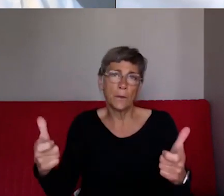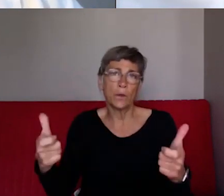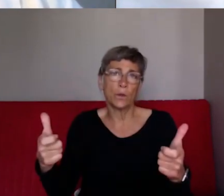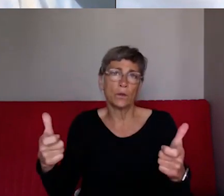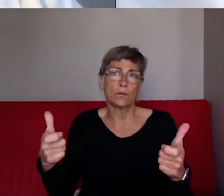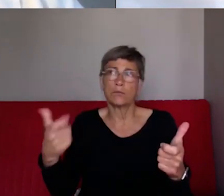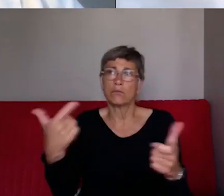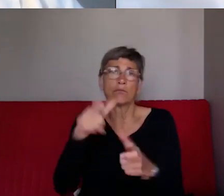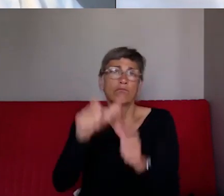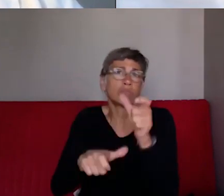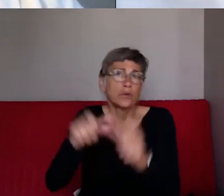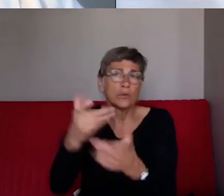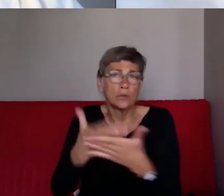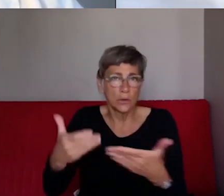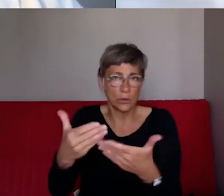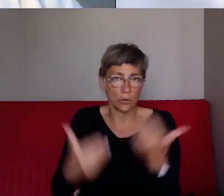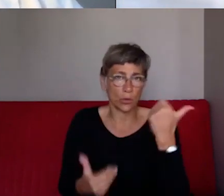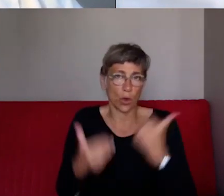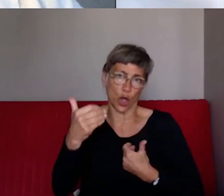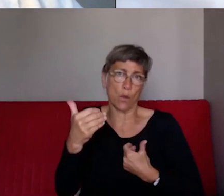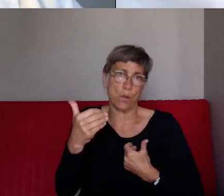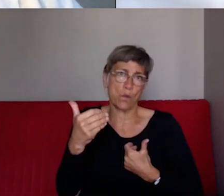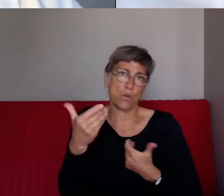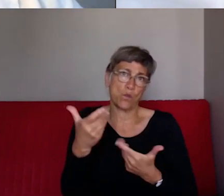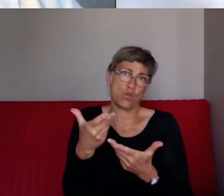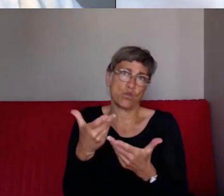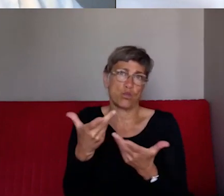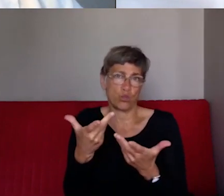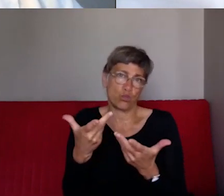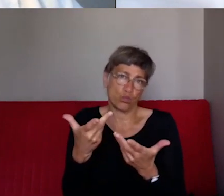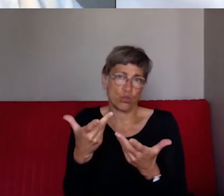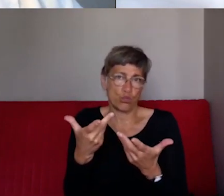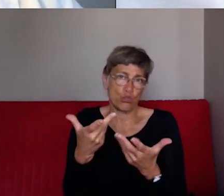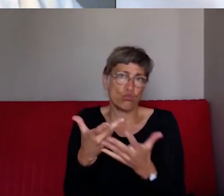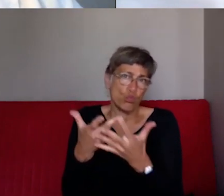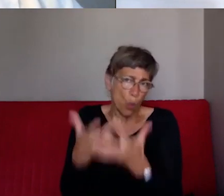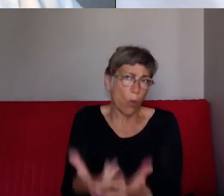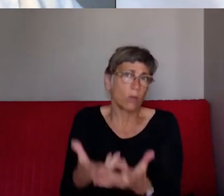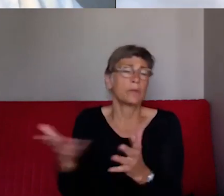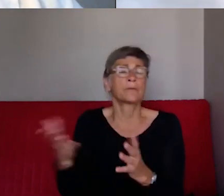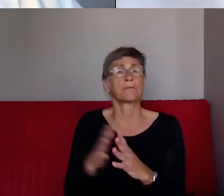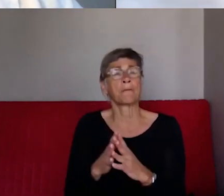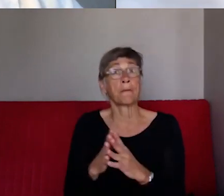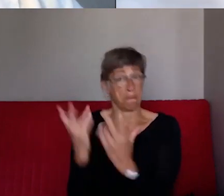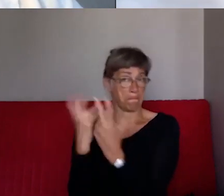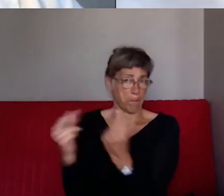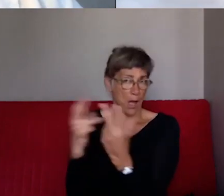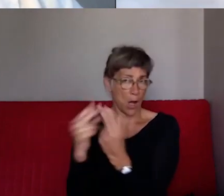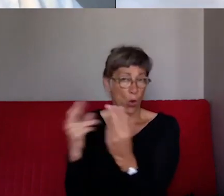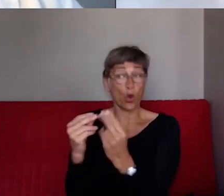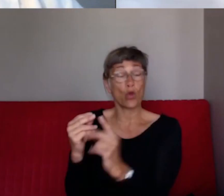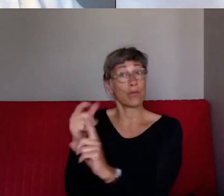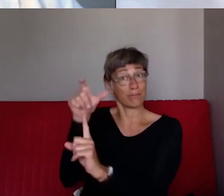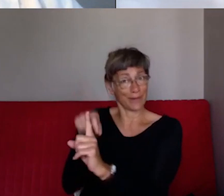pour personnes en situation de handicap un peu situation de handicap lourde. Et donc, Alexandre, par